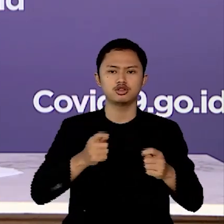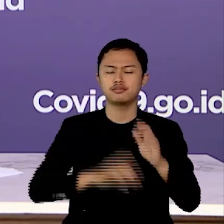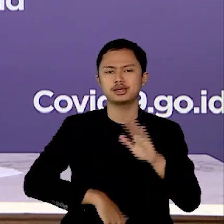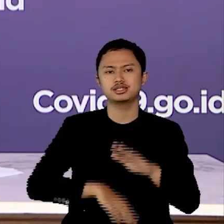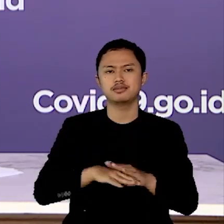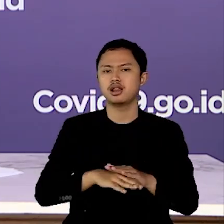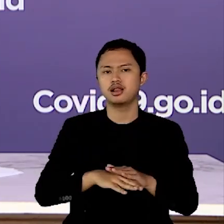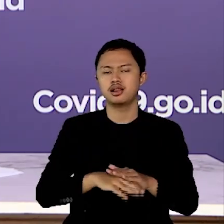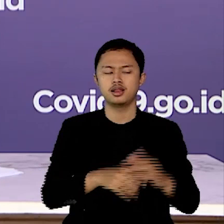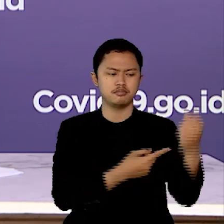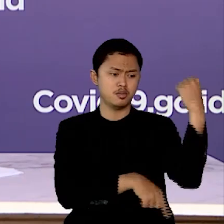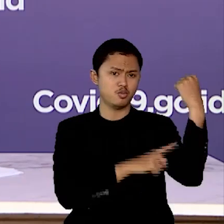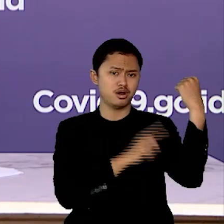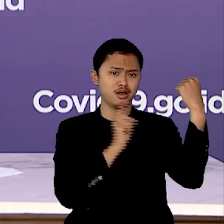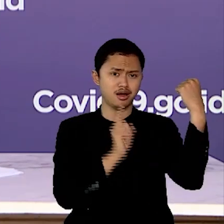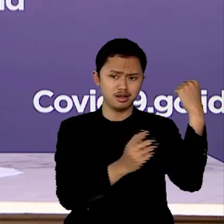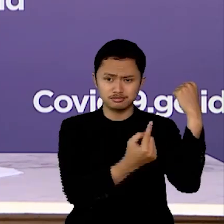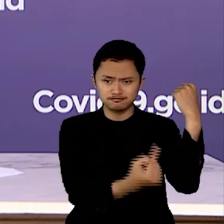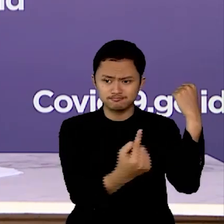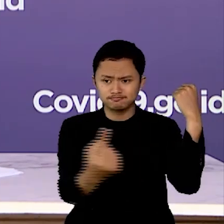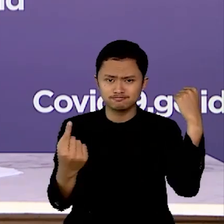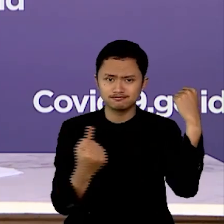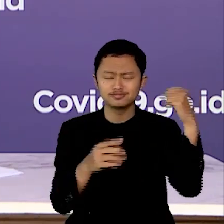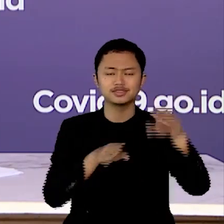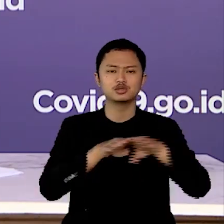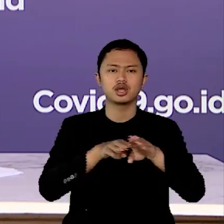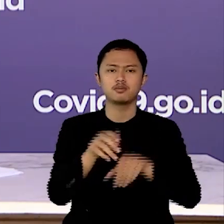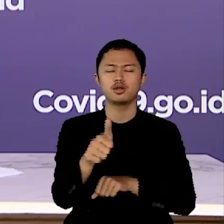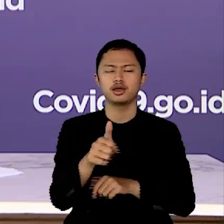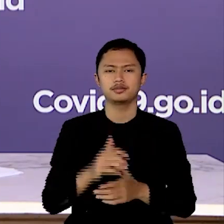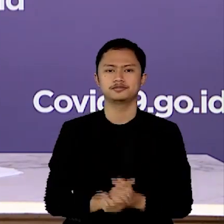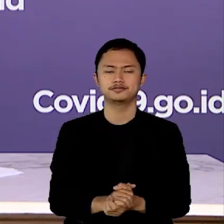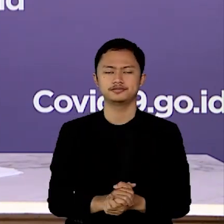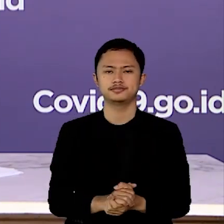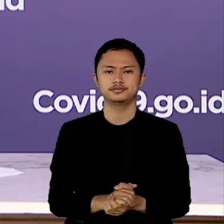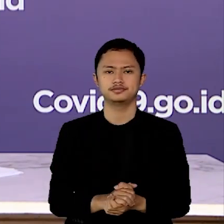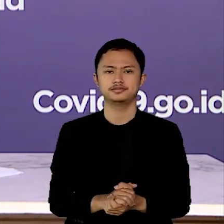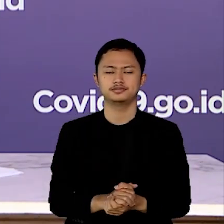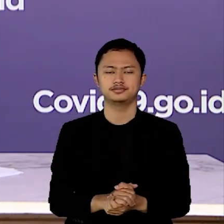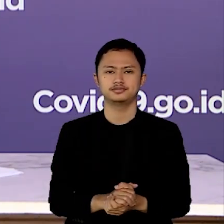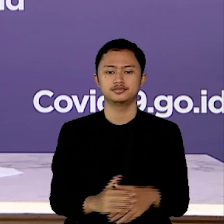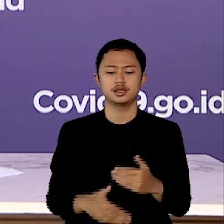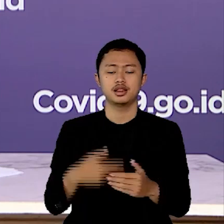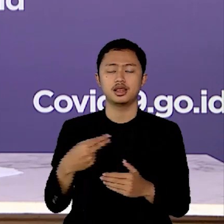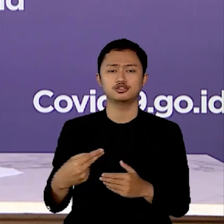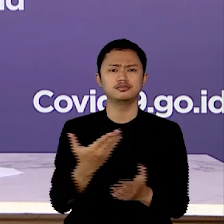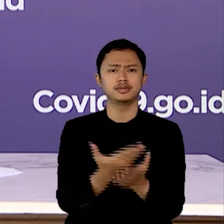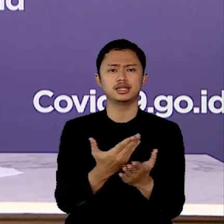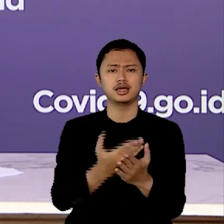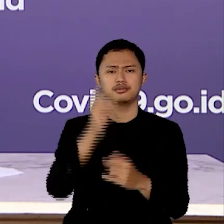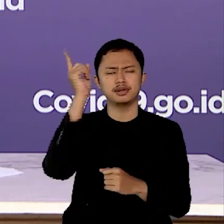sesuai dengan kapasitas dan kemampuan masing-masing daerah selain itu saya juga meminta pemerintah